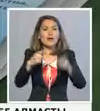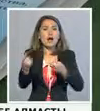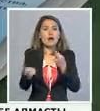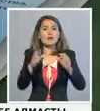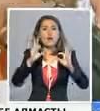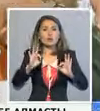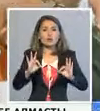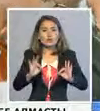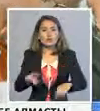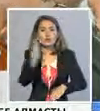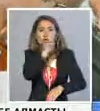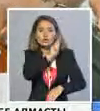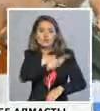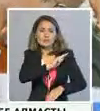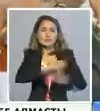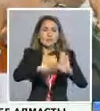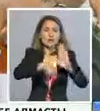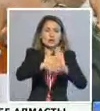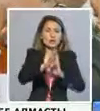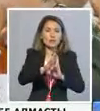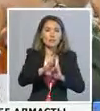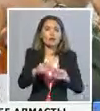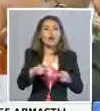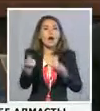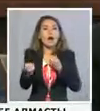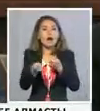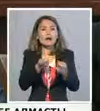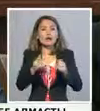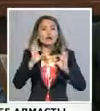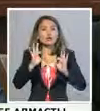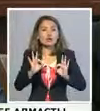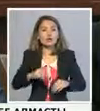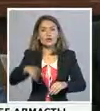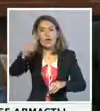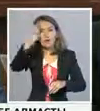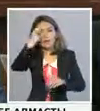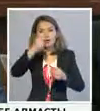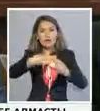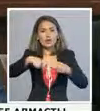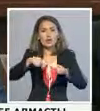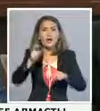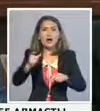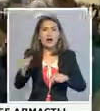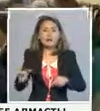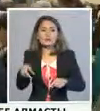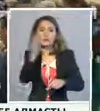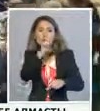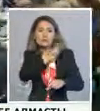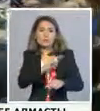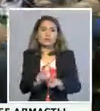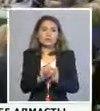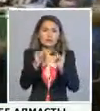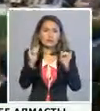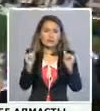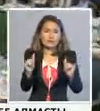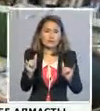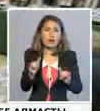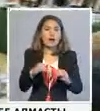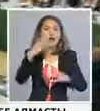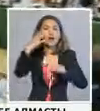жұмысын жаңғырту мәселесіне де ерекше екпін беріліп, әкімшілік соттарға мемлекеттік орган мен азаматтар арасындағы істерді қарау құзыретін беру бастамасы да